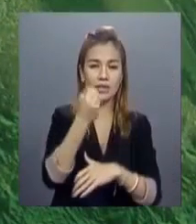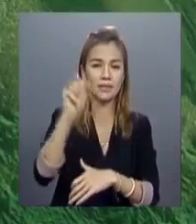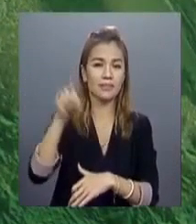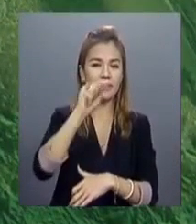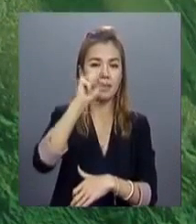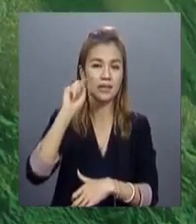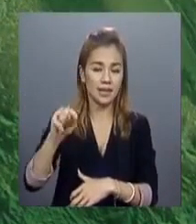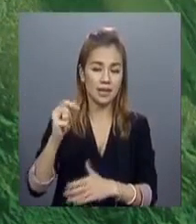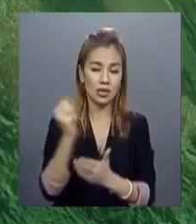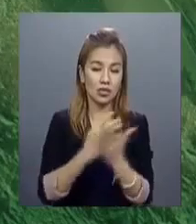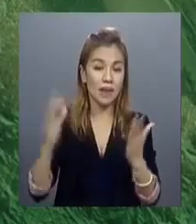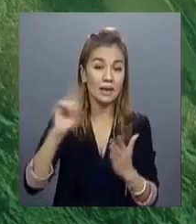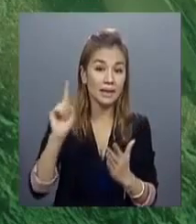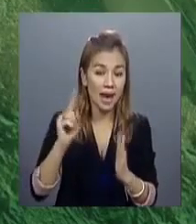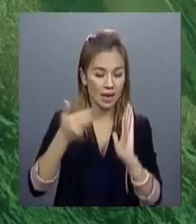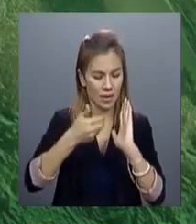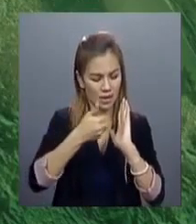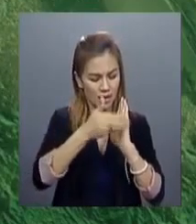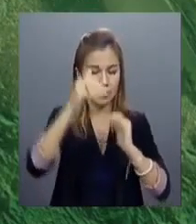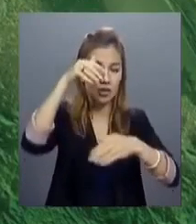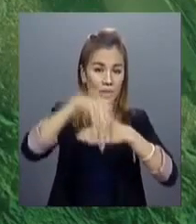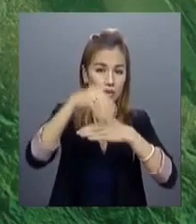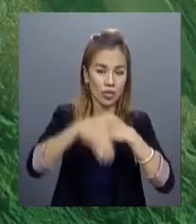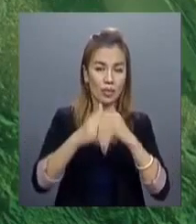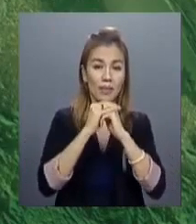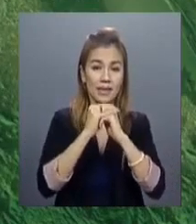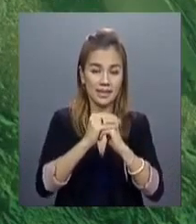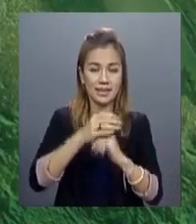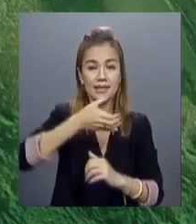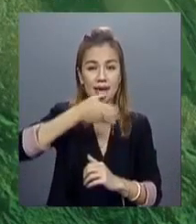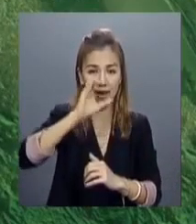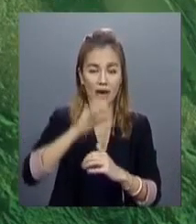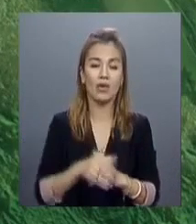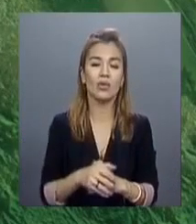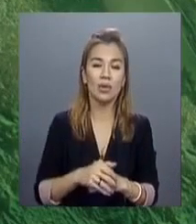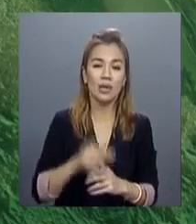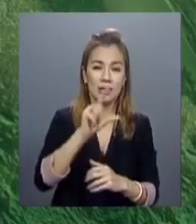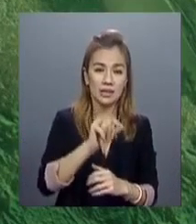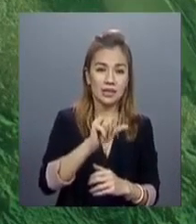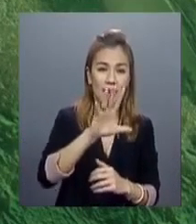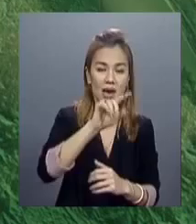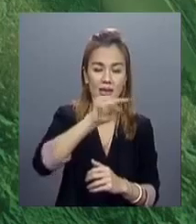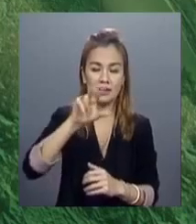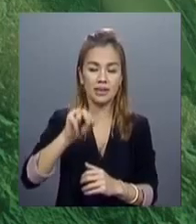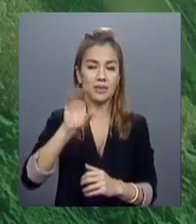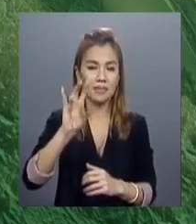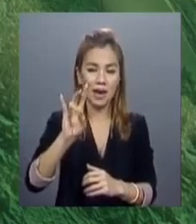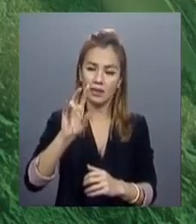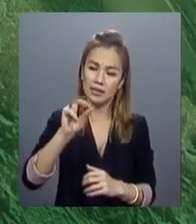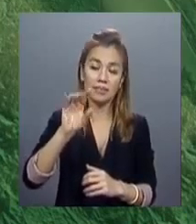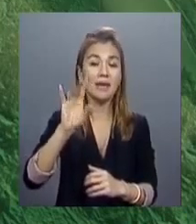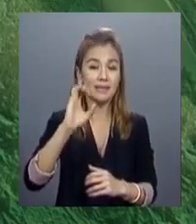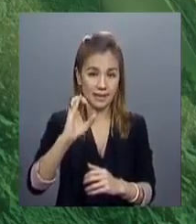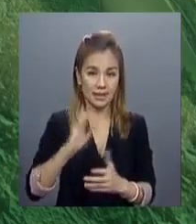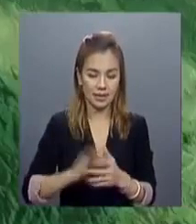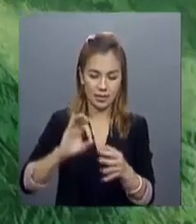ที่ส่วนมากที่บริเวณจังหวัดนครนายกปราจีนบุรีและสระแก้วอุณหภูมิระหว่าง 25-38 องศาเซลเซียสทะเลมีคลื่นต่ำ